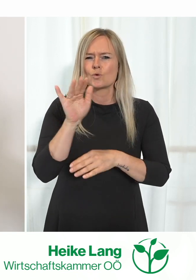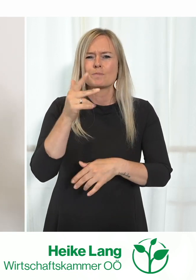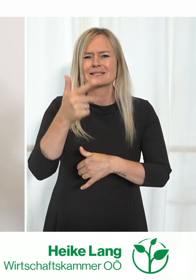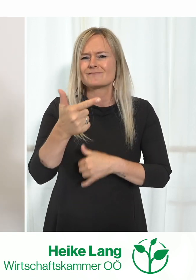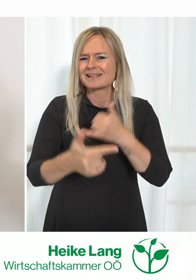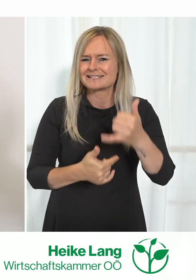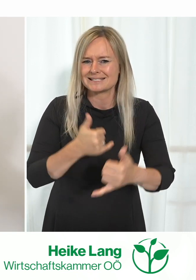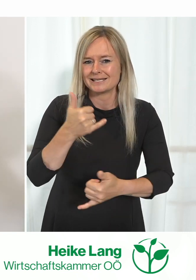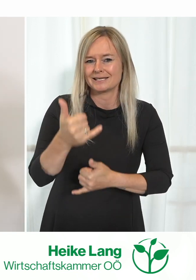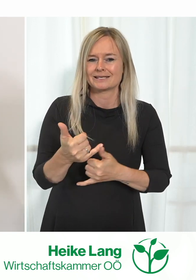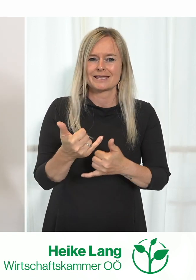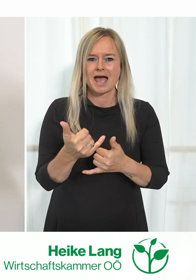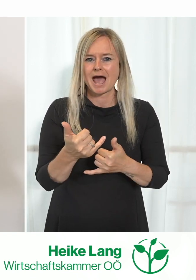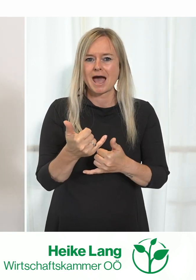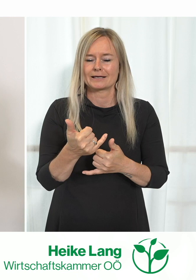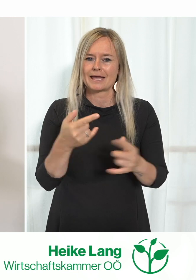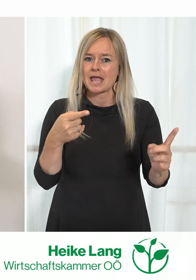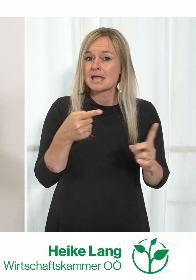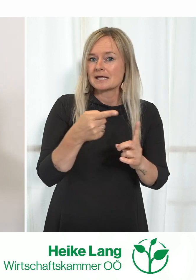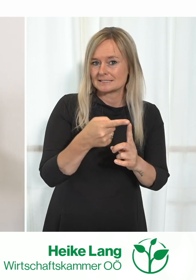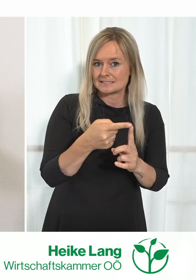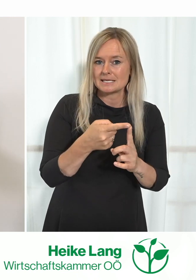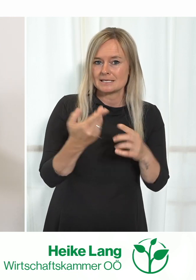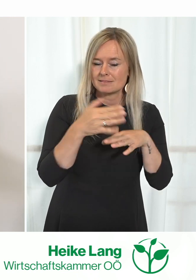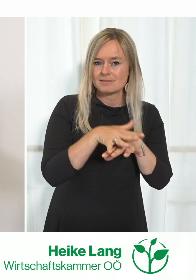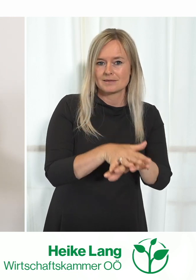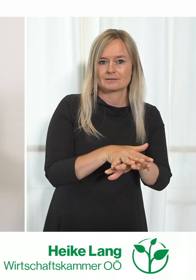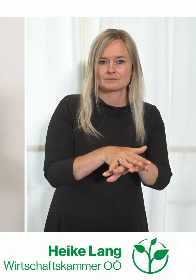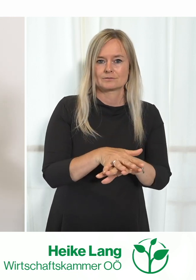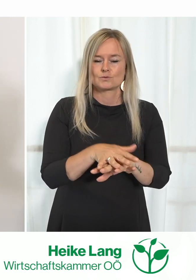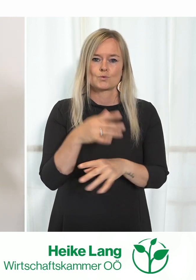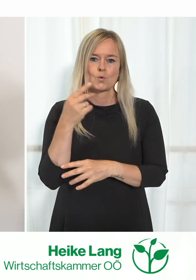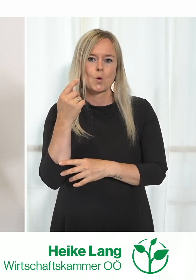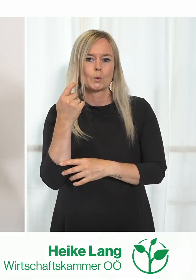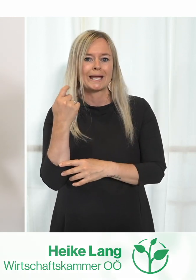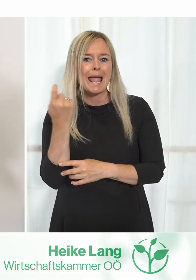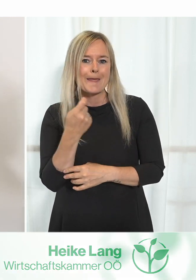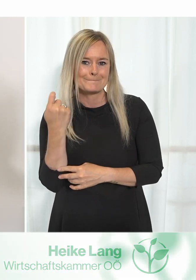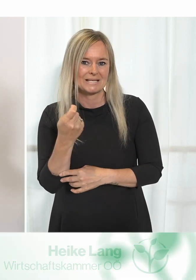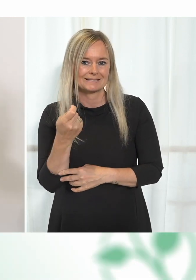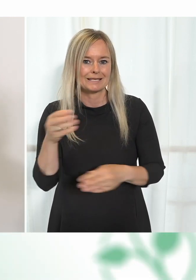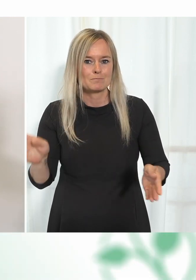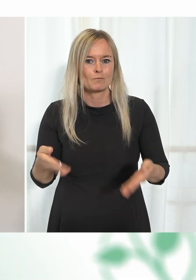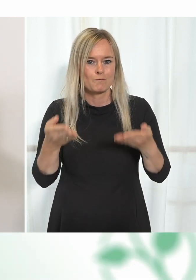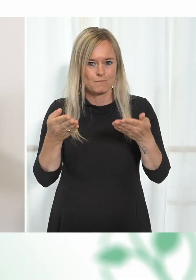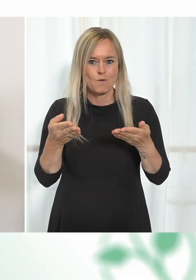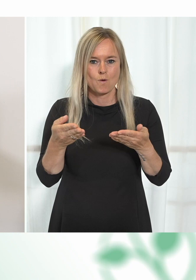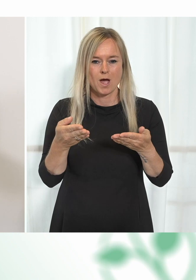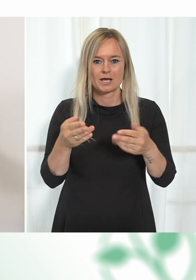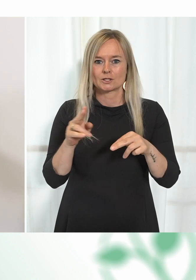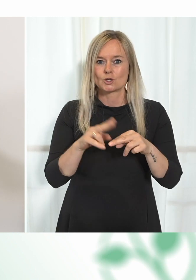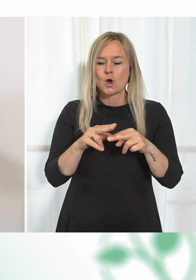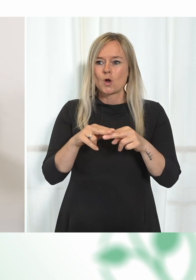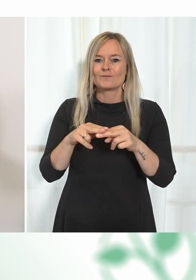die Inklusion in Betrieben zu fördern. Wenn man an den massiven Arbeits- und Fachkräftemangel denkt, ist es ganz ein